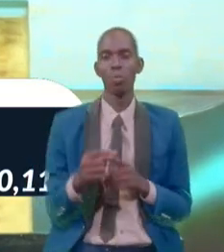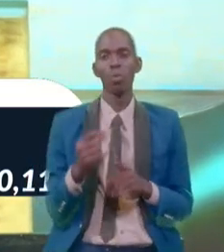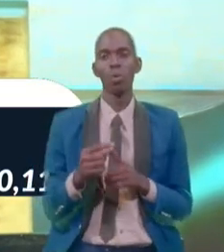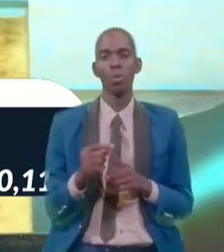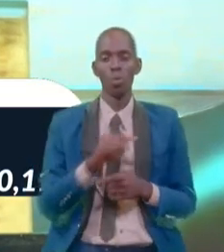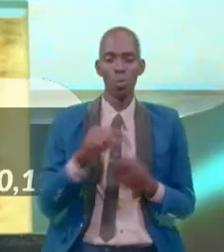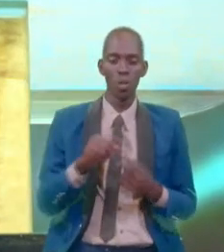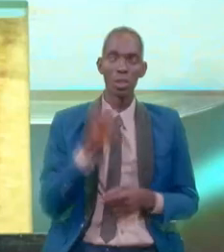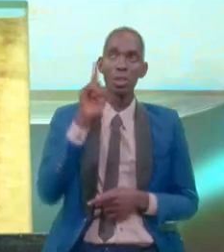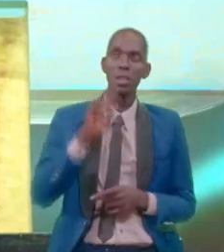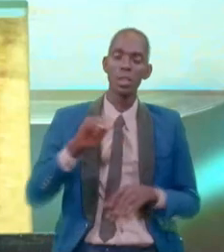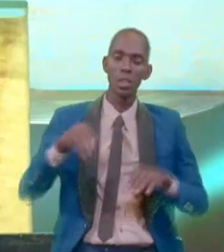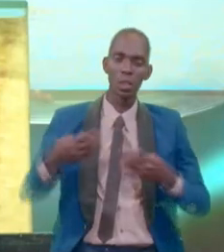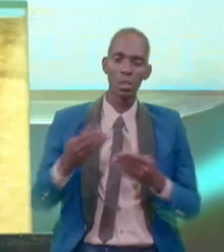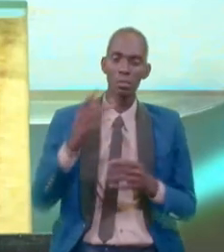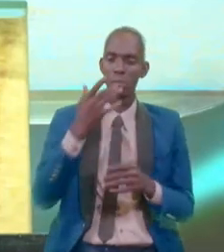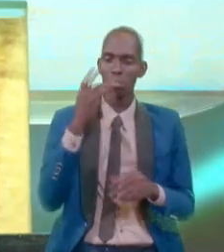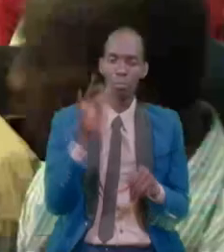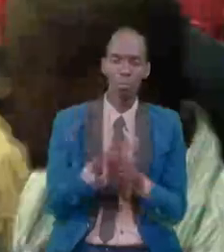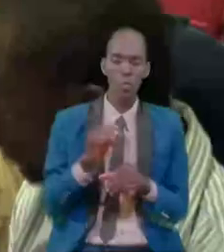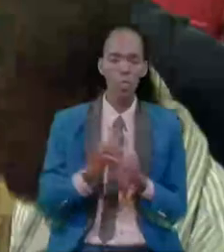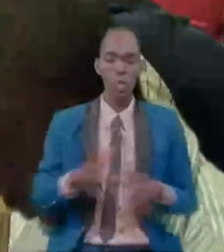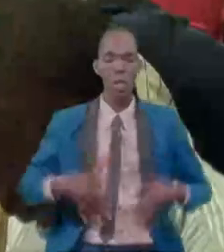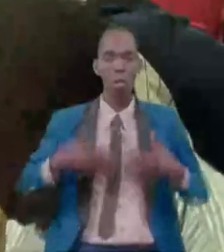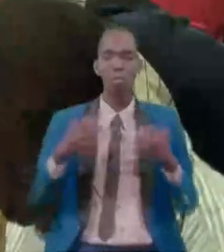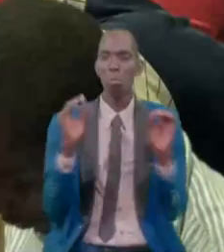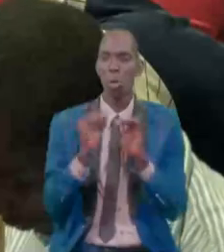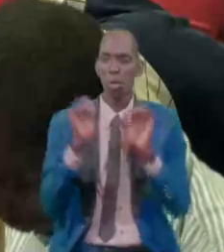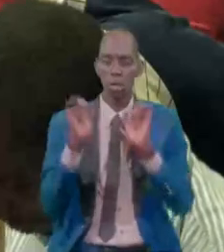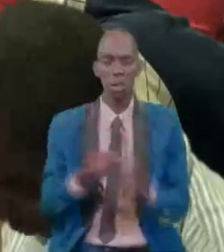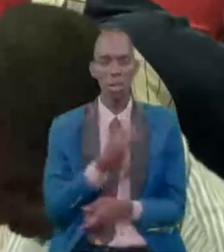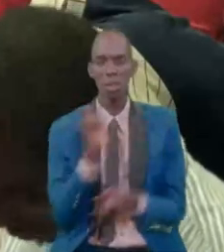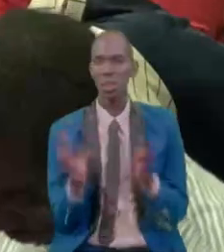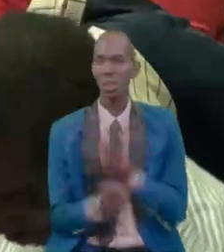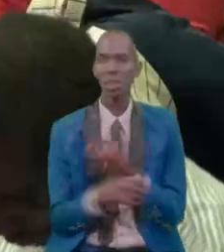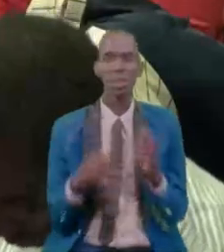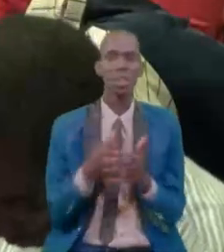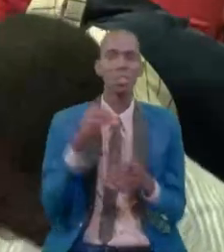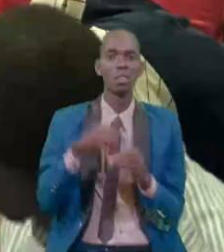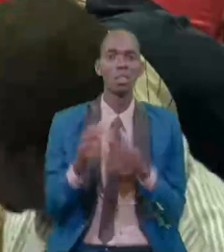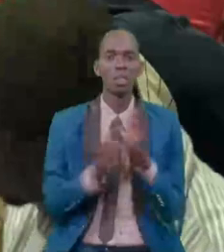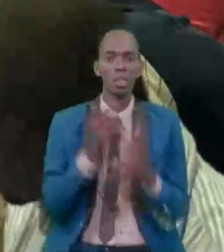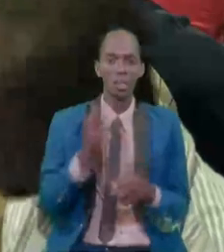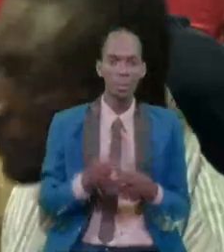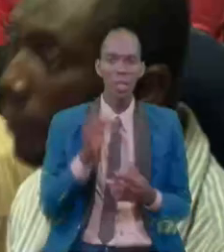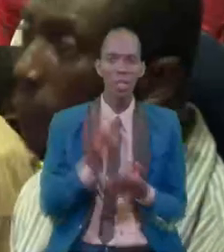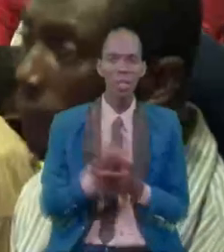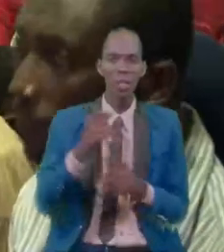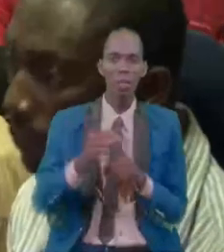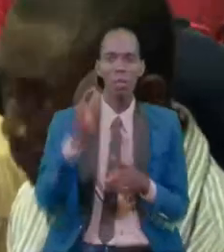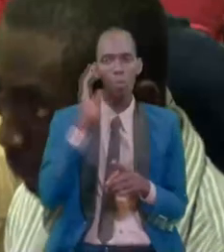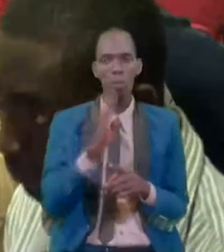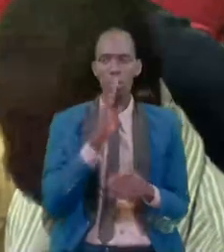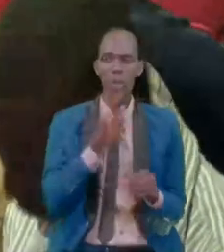donne la promesse à votre vie, il n'y a rien qui puisse la révoquer. Cette parole sera